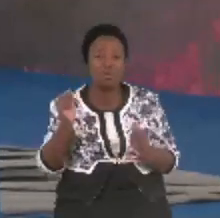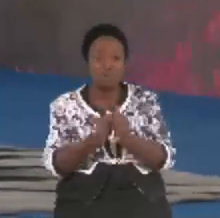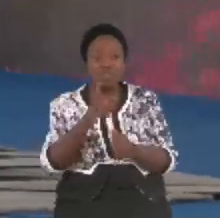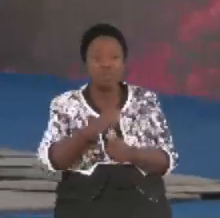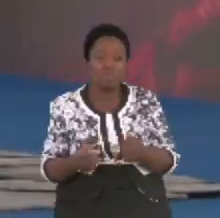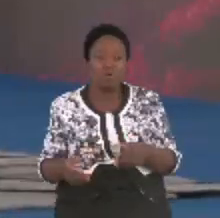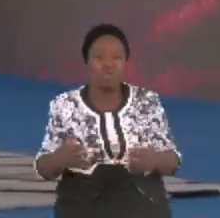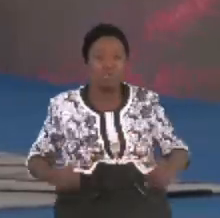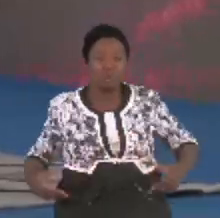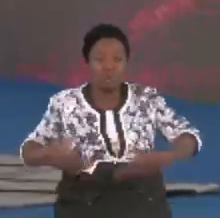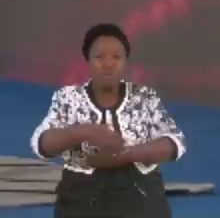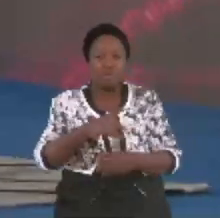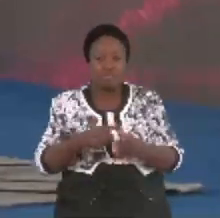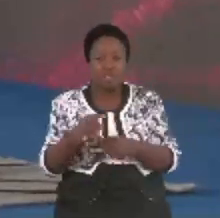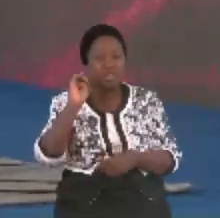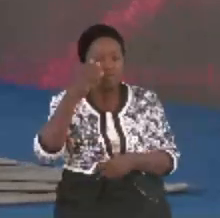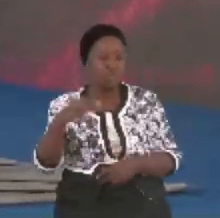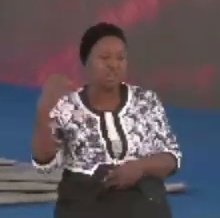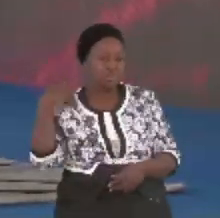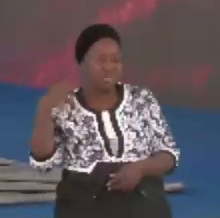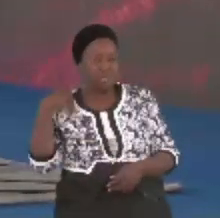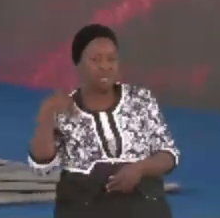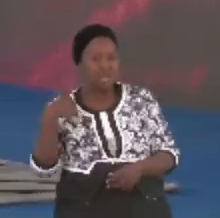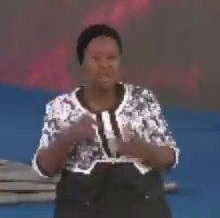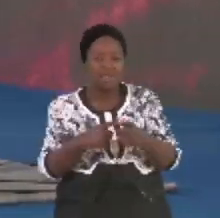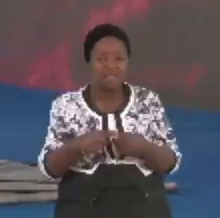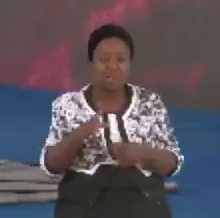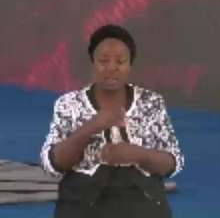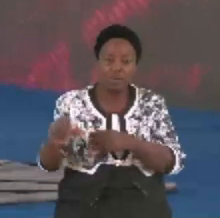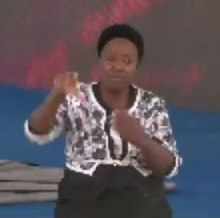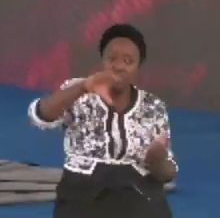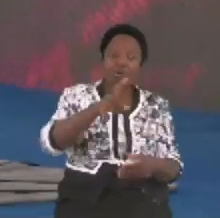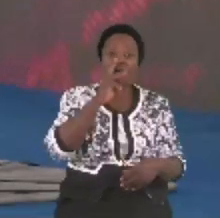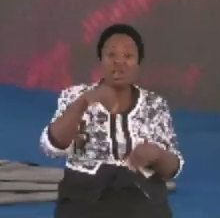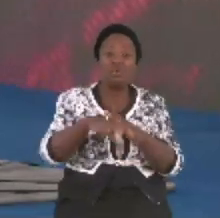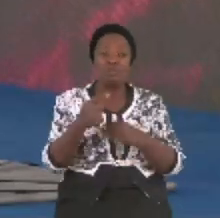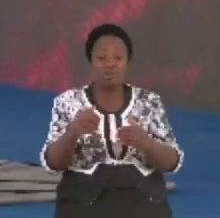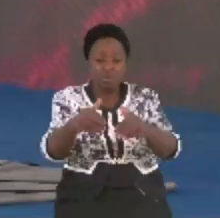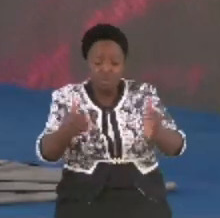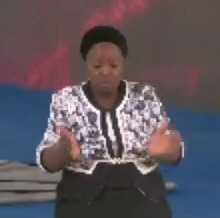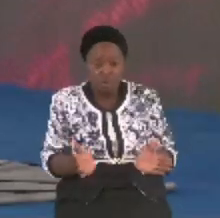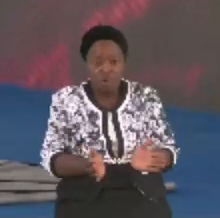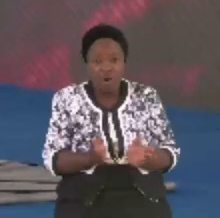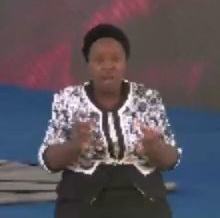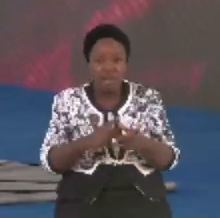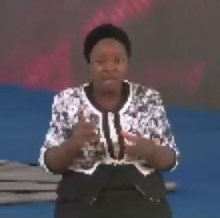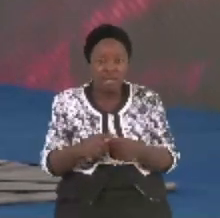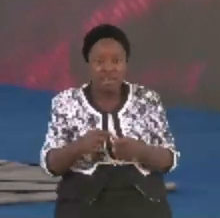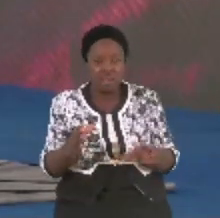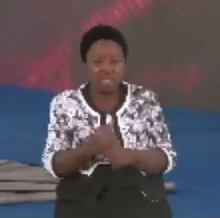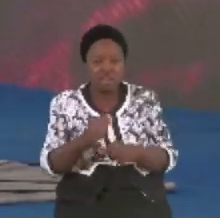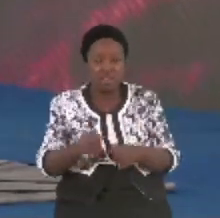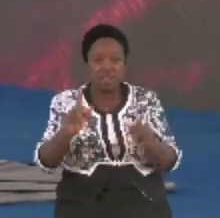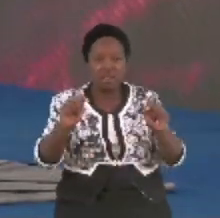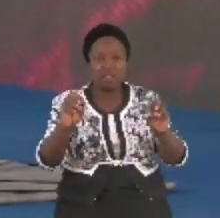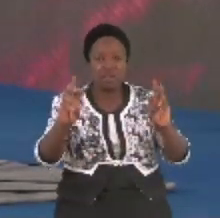les essuyait avec le linge dont il était saint. Il était le maître. Et il s'est